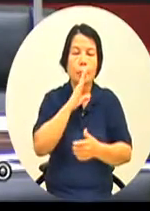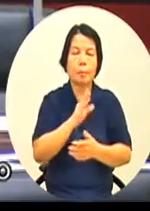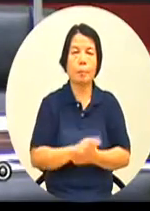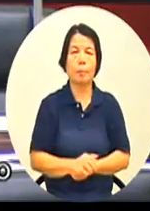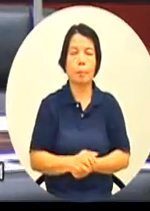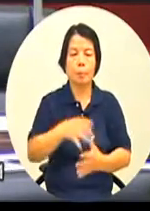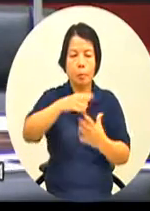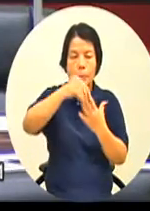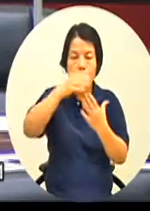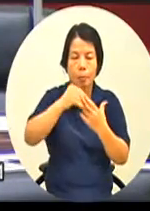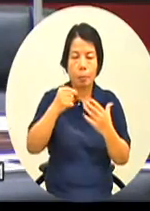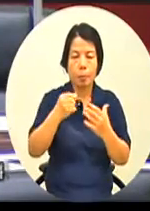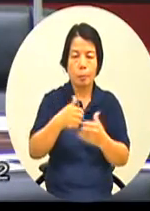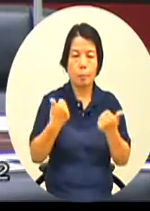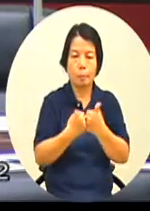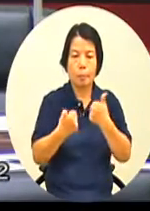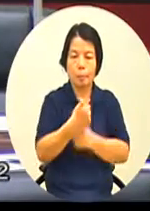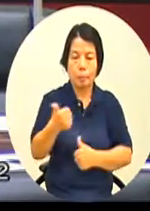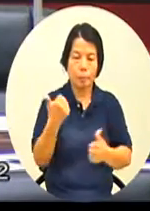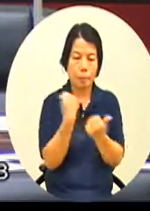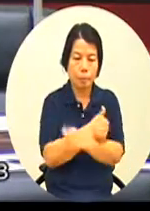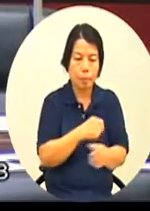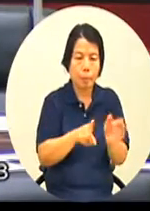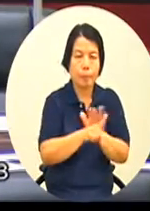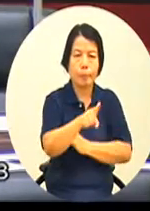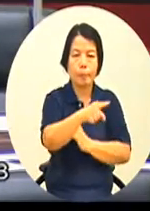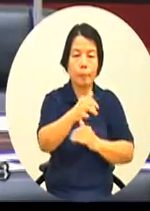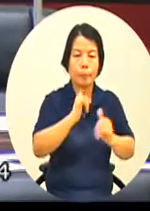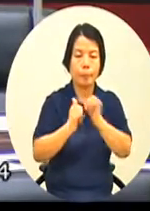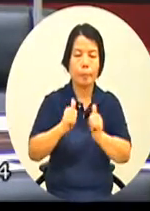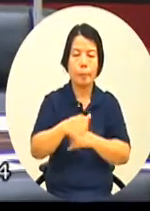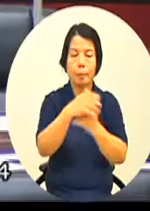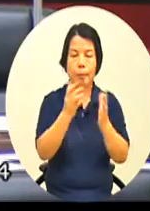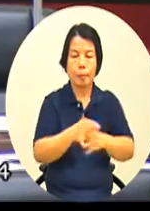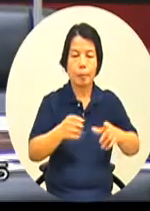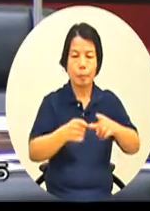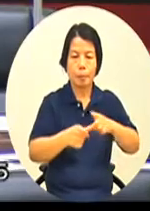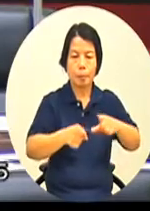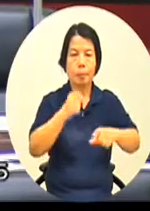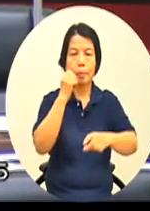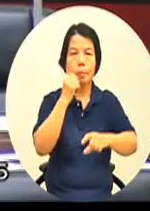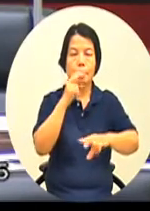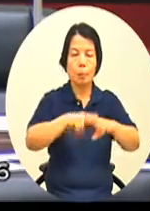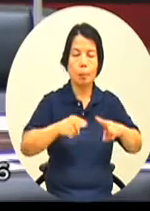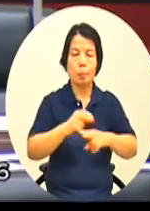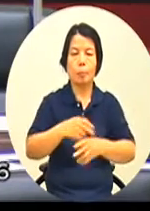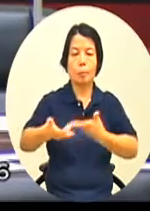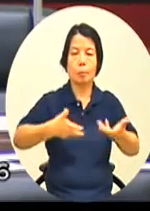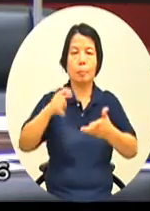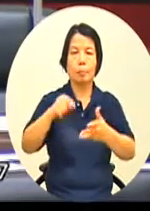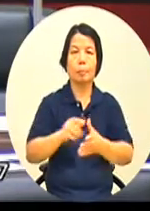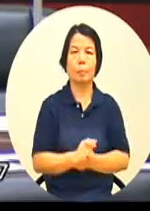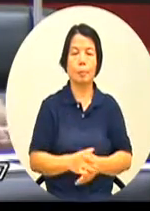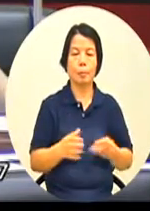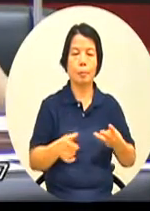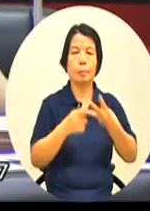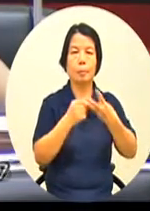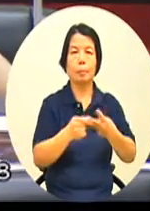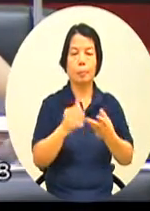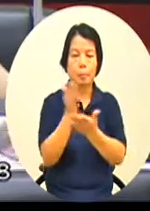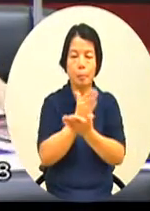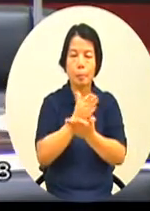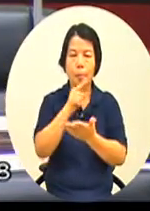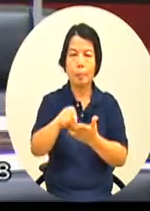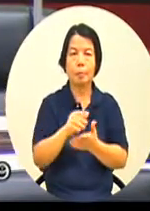选出代议政治啊，代表人民来执行这些公共事务。第三种民主呢是审议式民主。我这